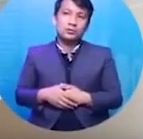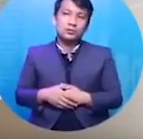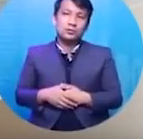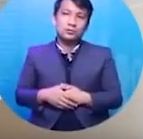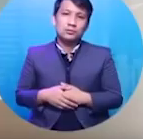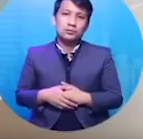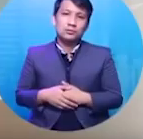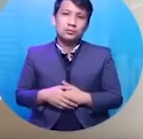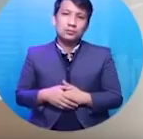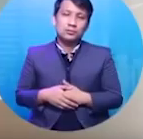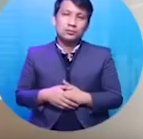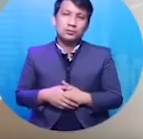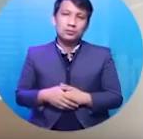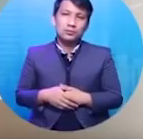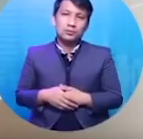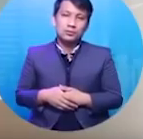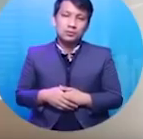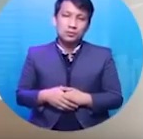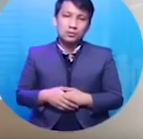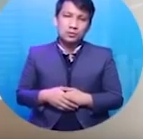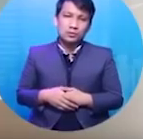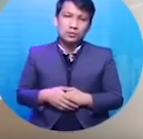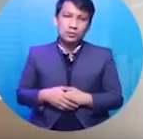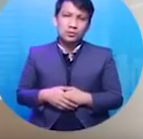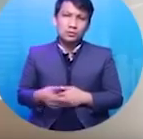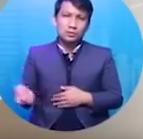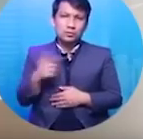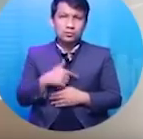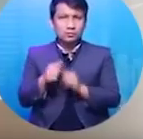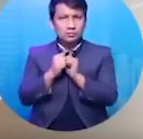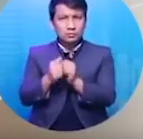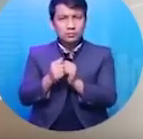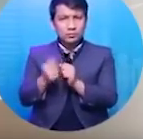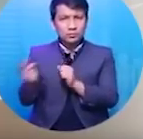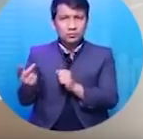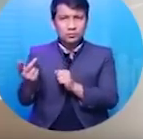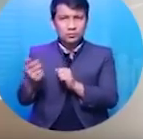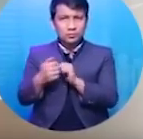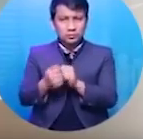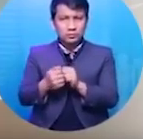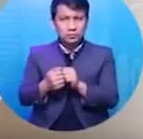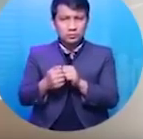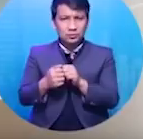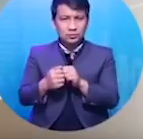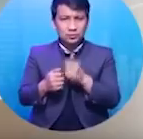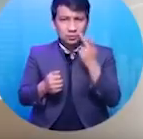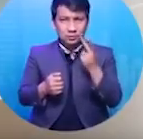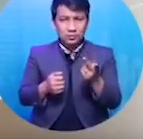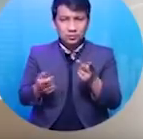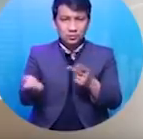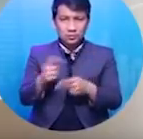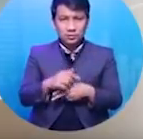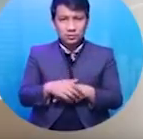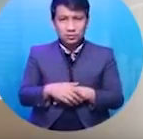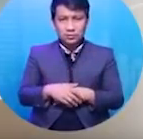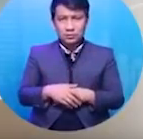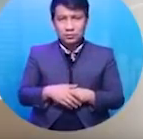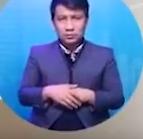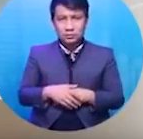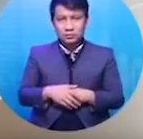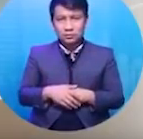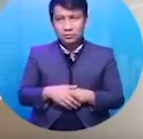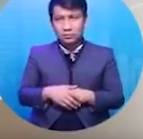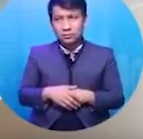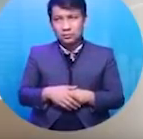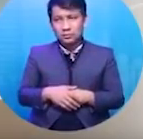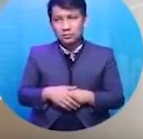galing dito sa amin, sabi niya sa akin. Magkasama nga kami magkagabi kanyan eh. Tapos may ginawa pa nga kami pagkatapos ganyan pag... Sir, yan ay may